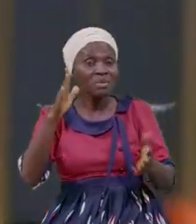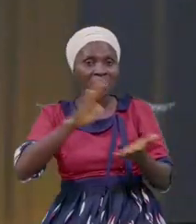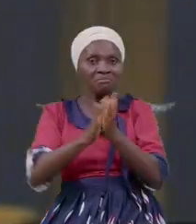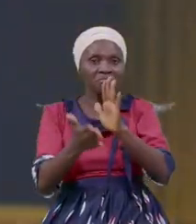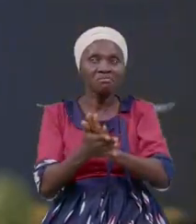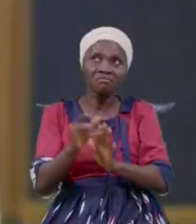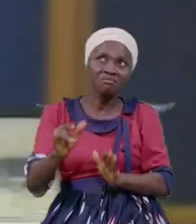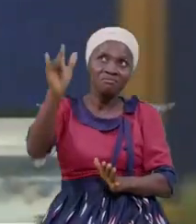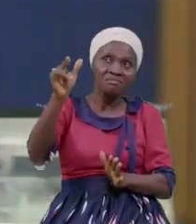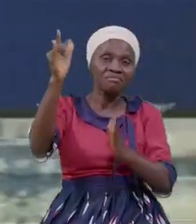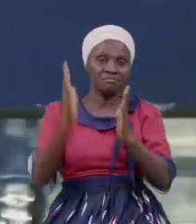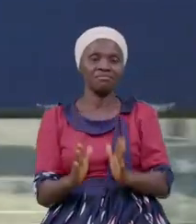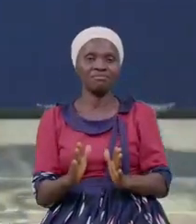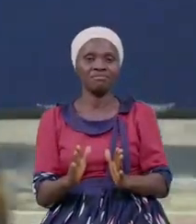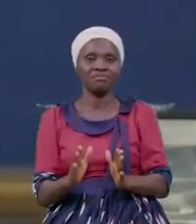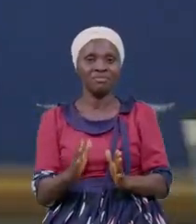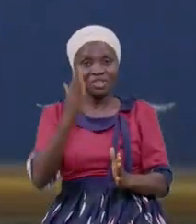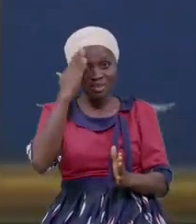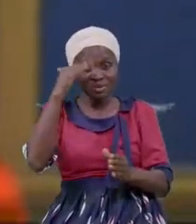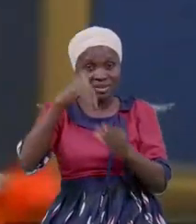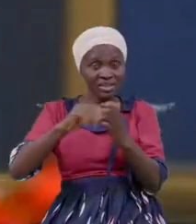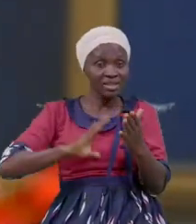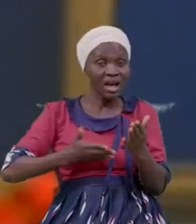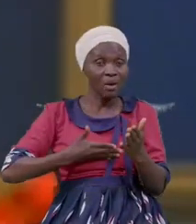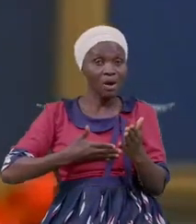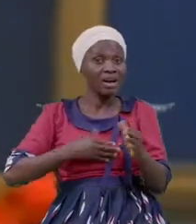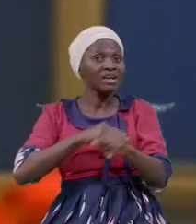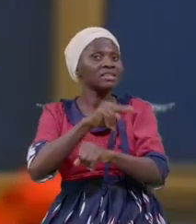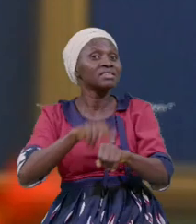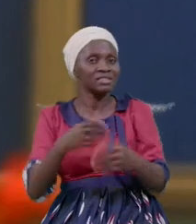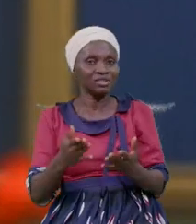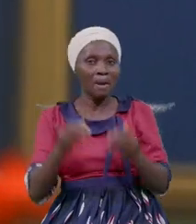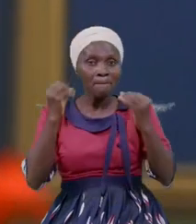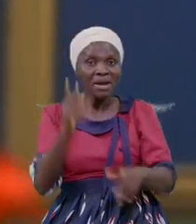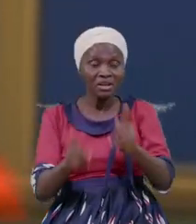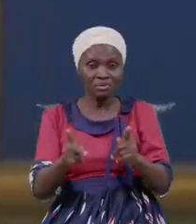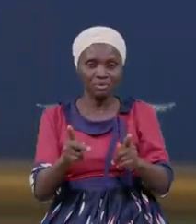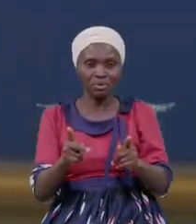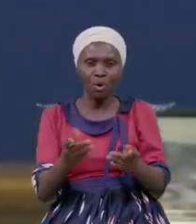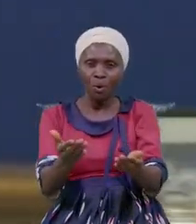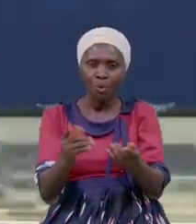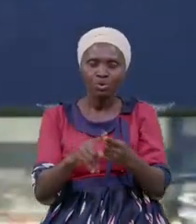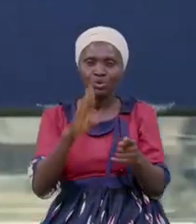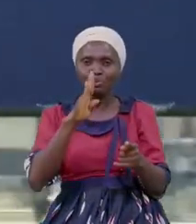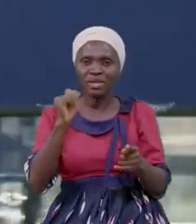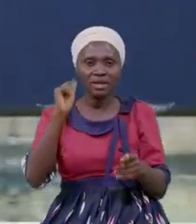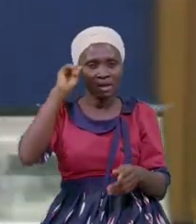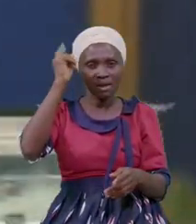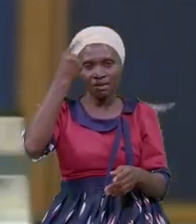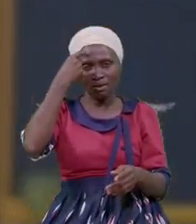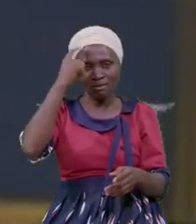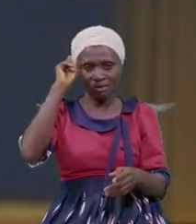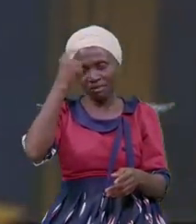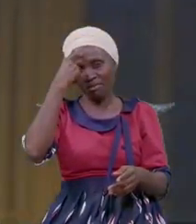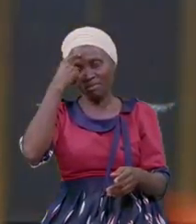plusieurs tu être gouverneur ah se dis que c'est pour les hommes mais je